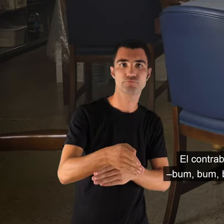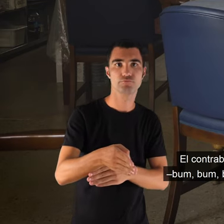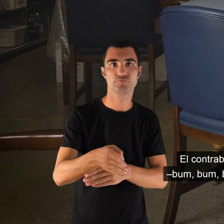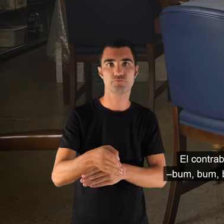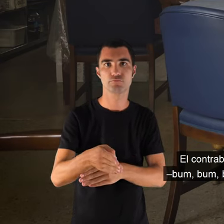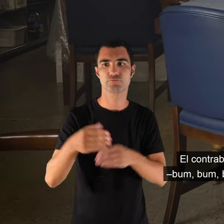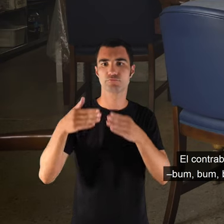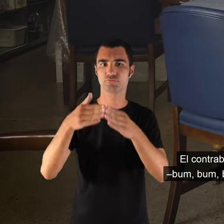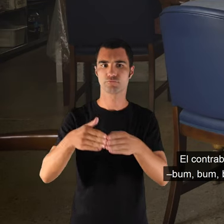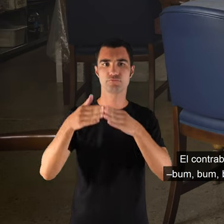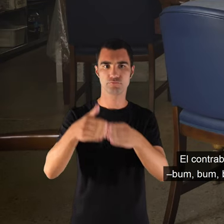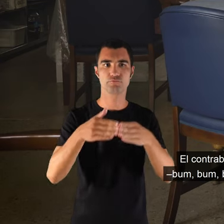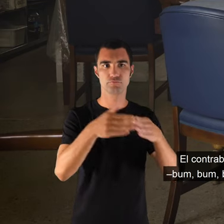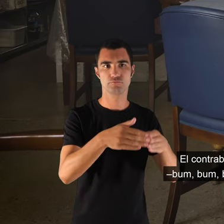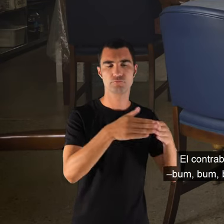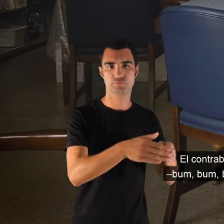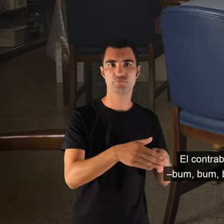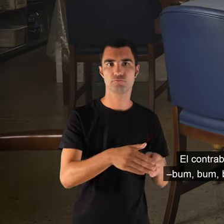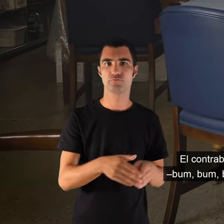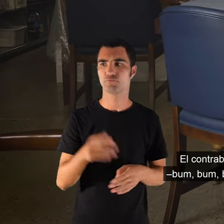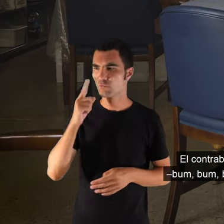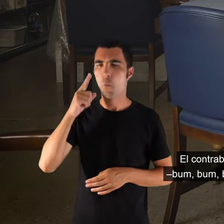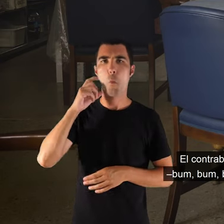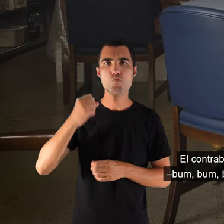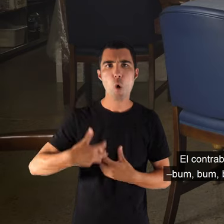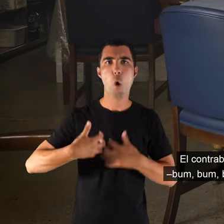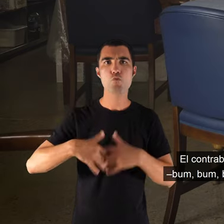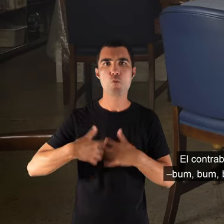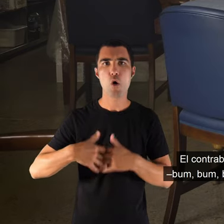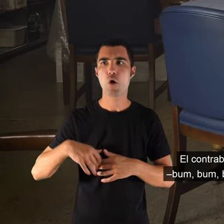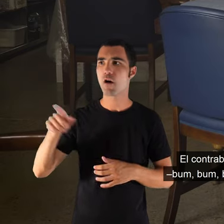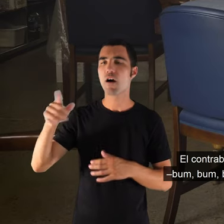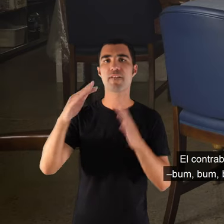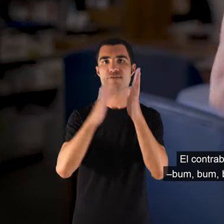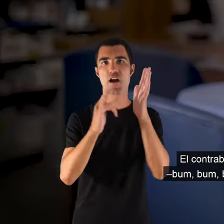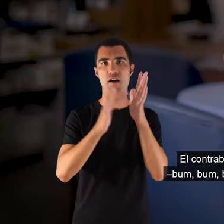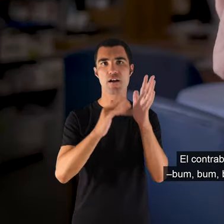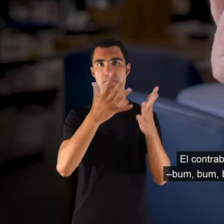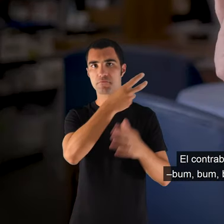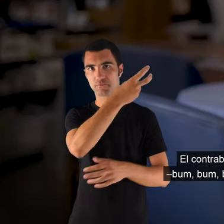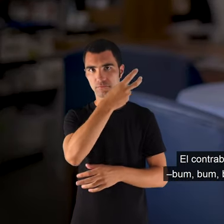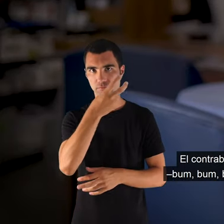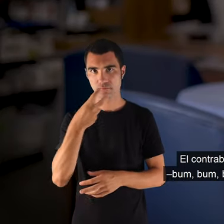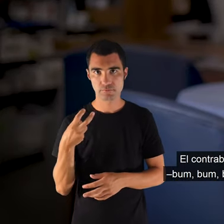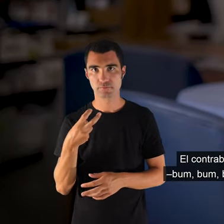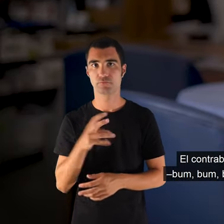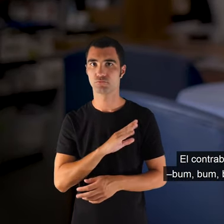era una barca de bou aquí, bum, bum, bum, bum, bum. I era una barca de per València. I duia,